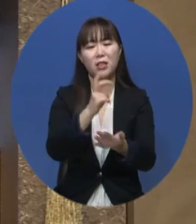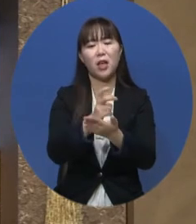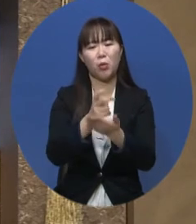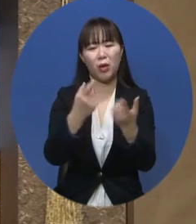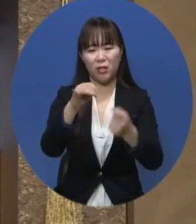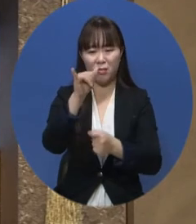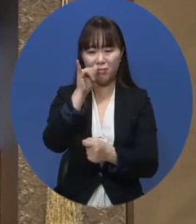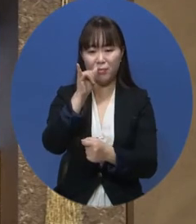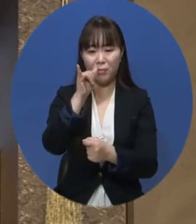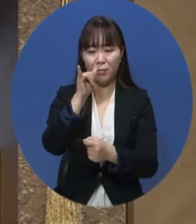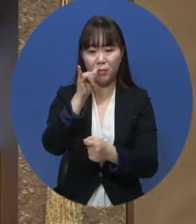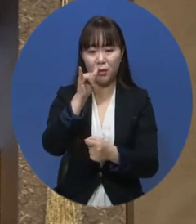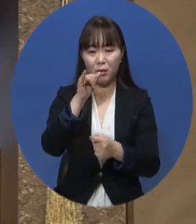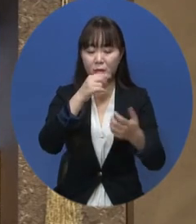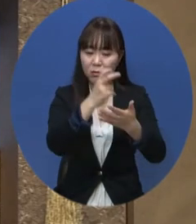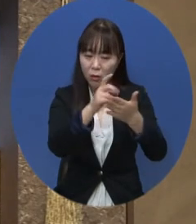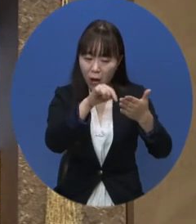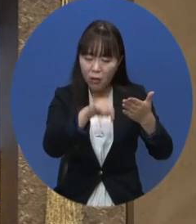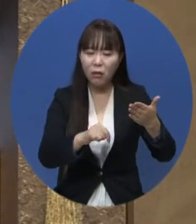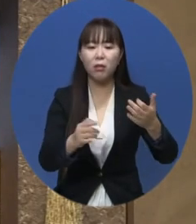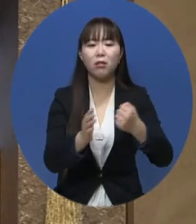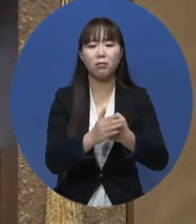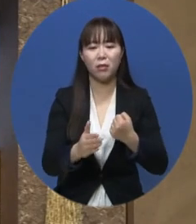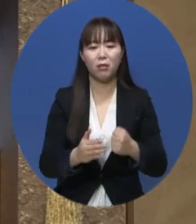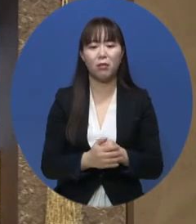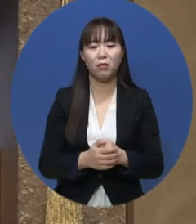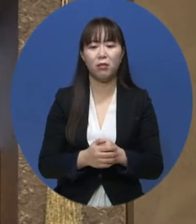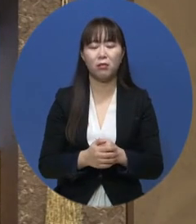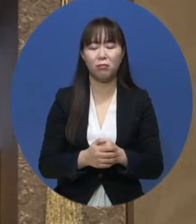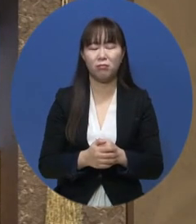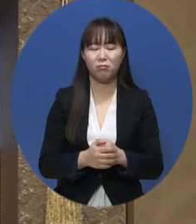그 제도가 있어요. 이 안에. 그래서 이런 그 좀